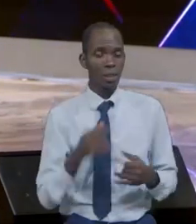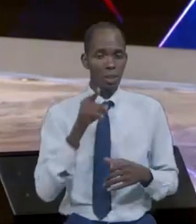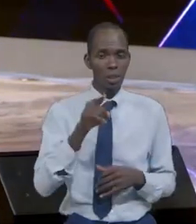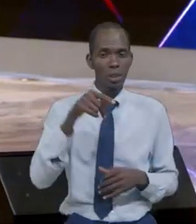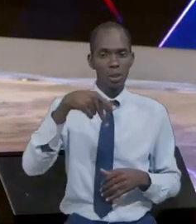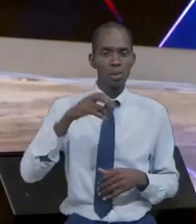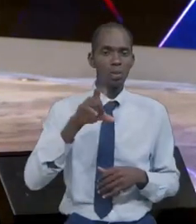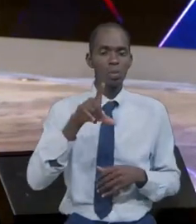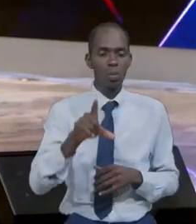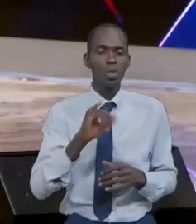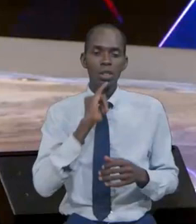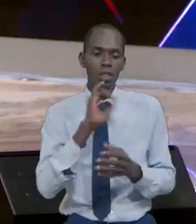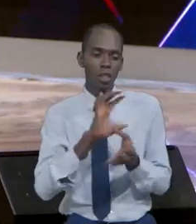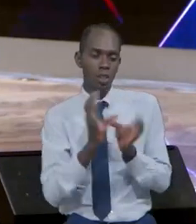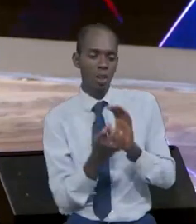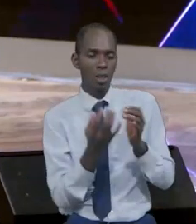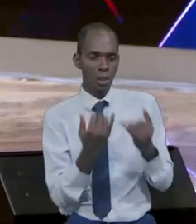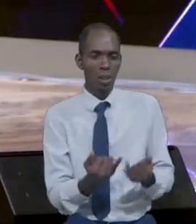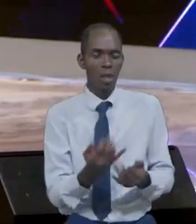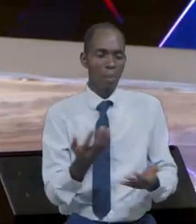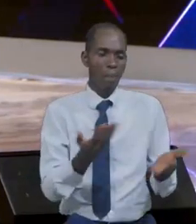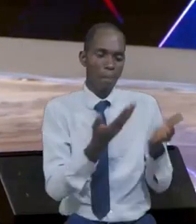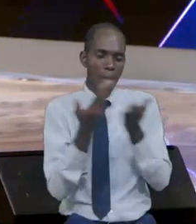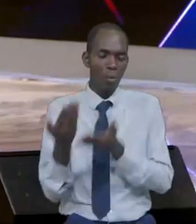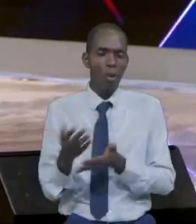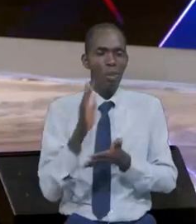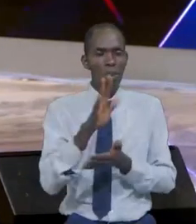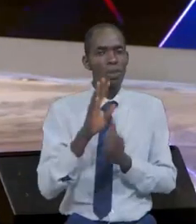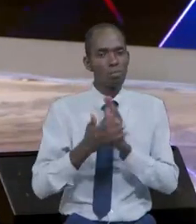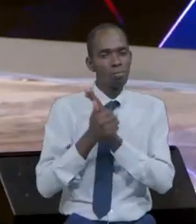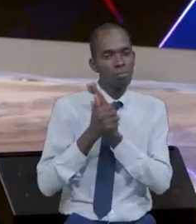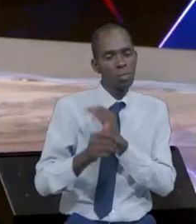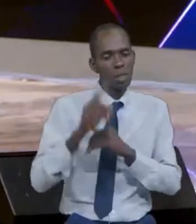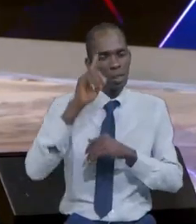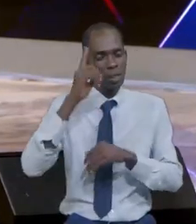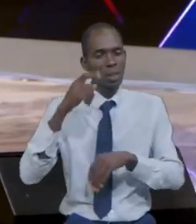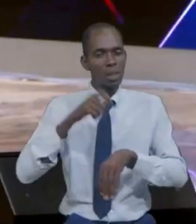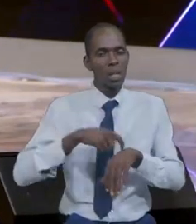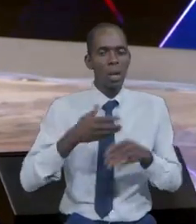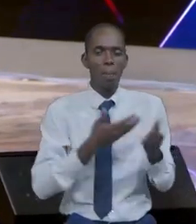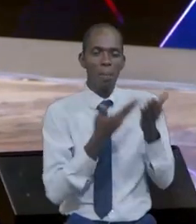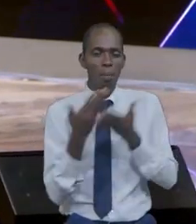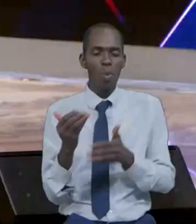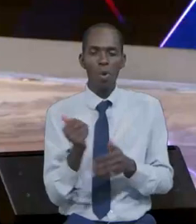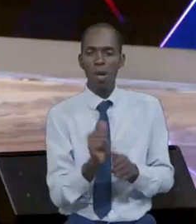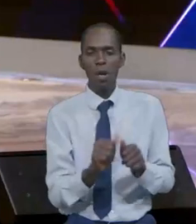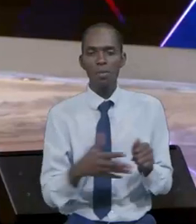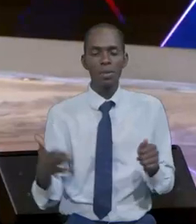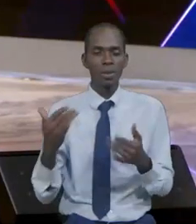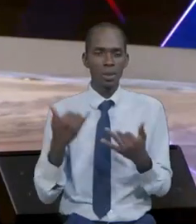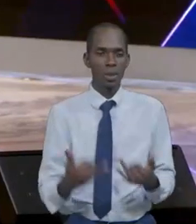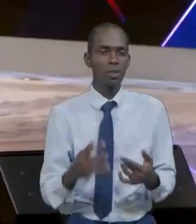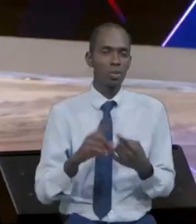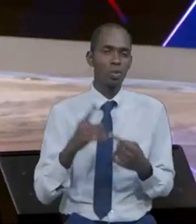Il a amené tout son talent, toute la compréhension qu'il avait. et l'a amené tout à la prédication